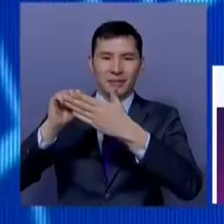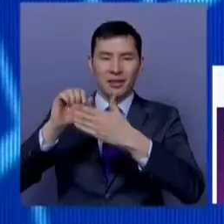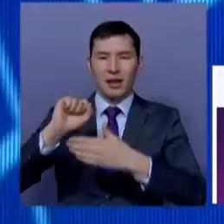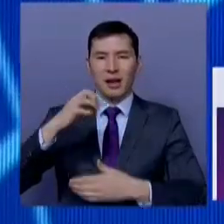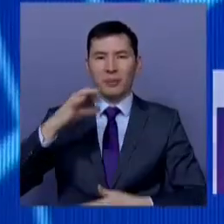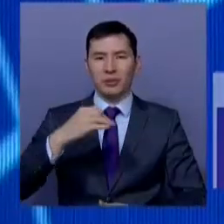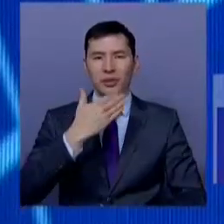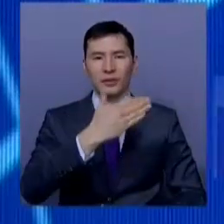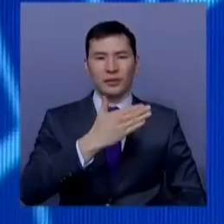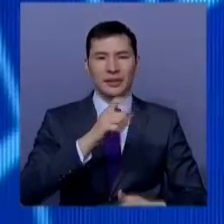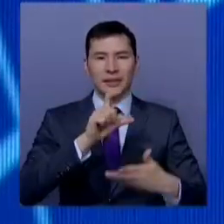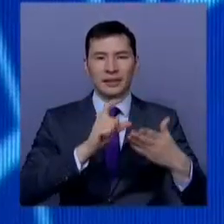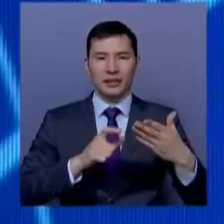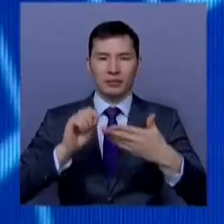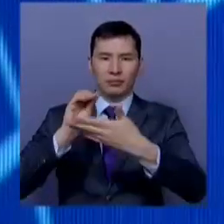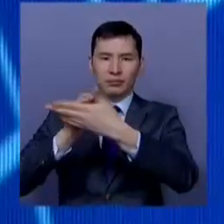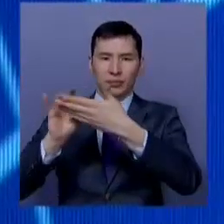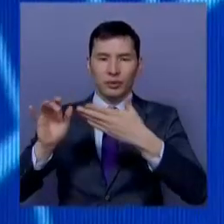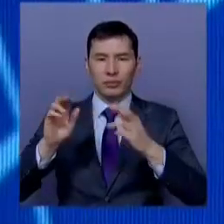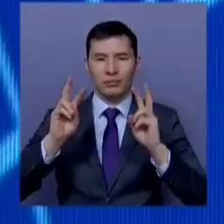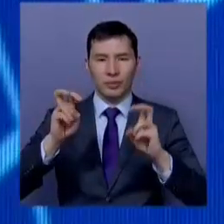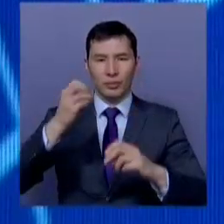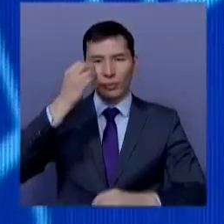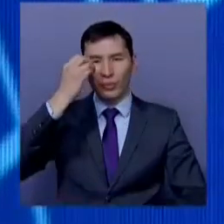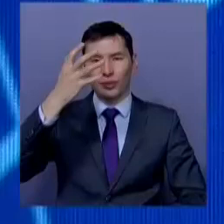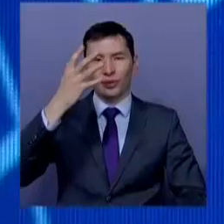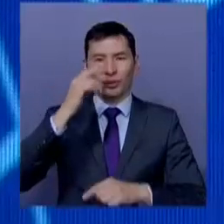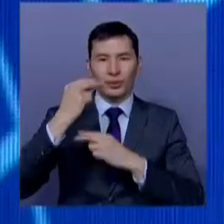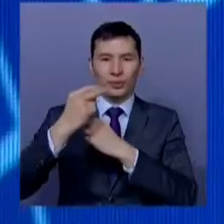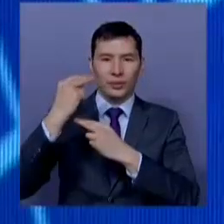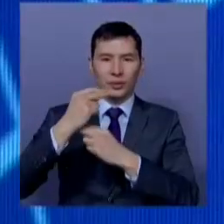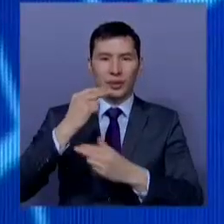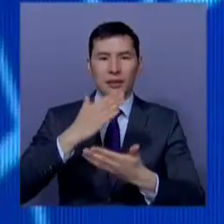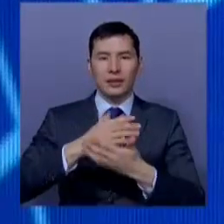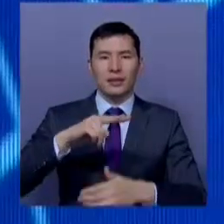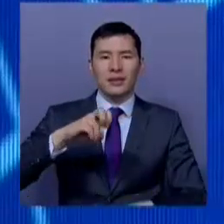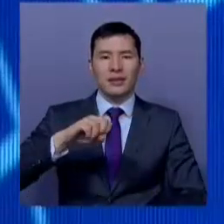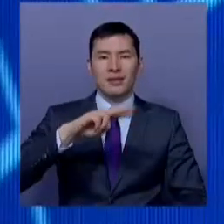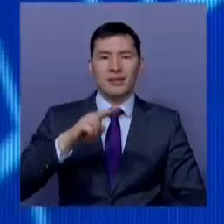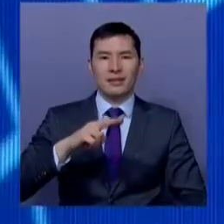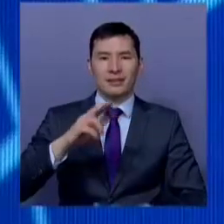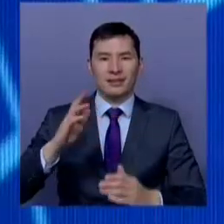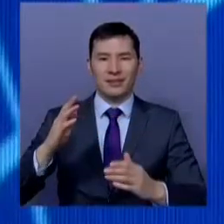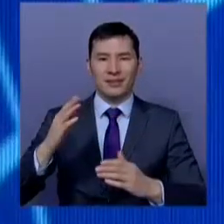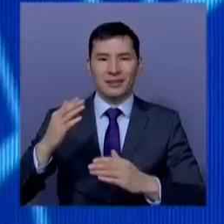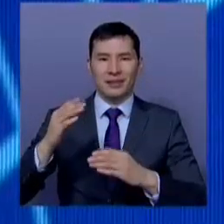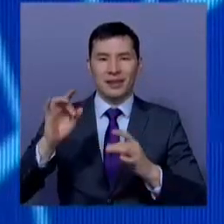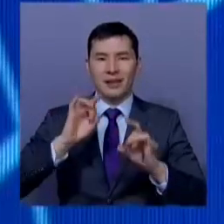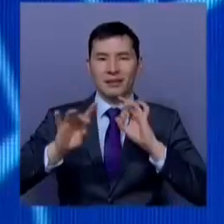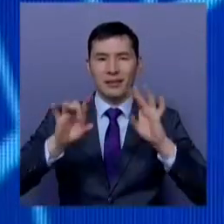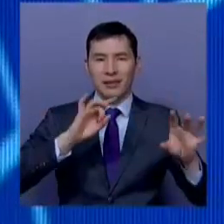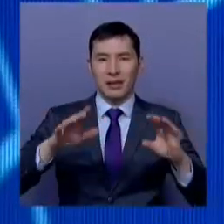қара сөздерінен шығып жатыр. Ана LED экрандарда жолда өтіп барған кезде қарасаңыз, ана рекламадан